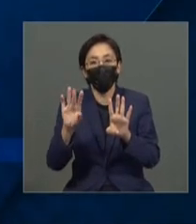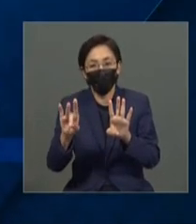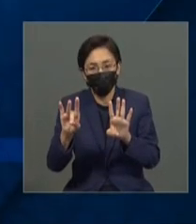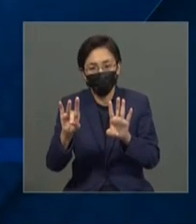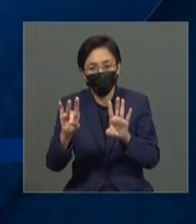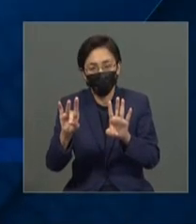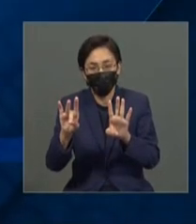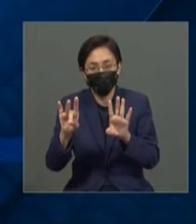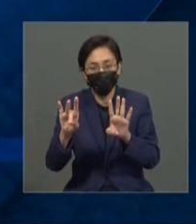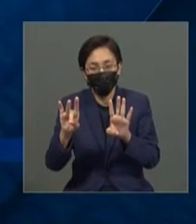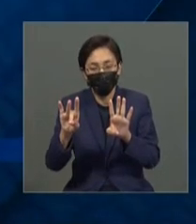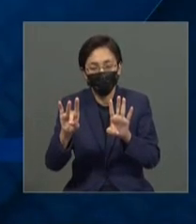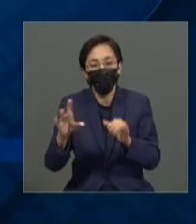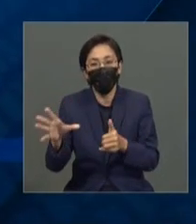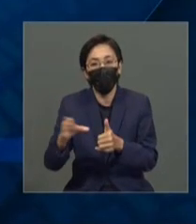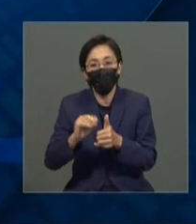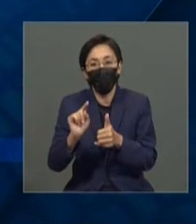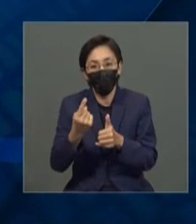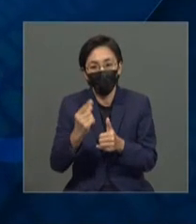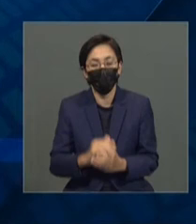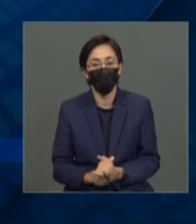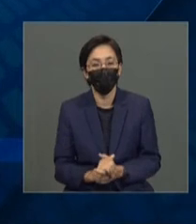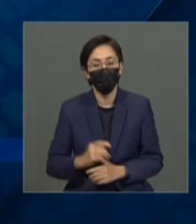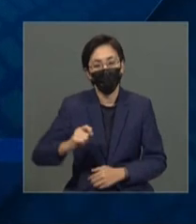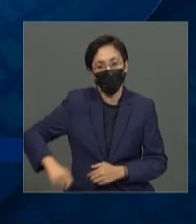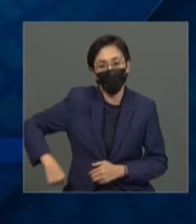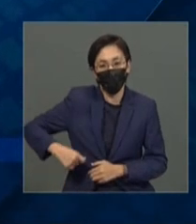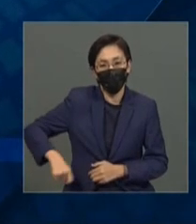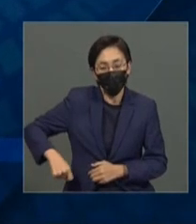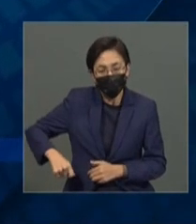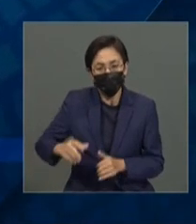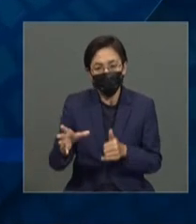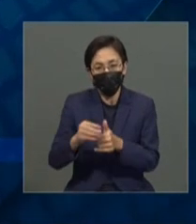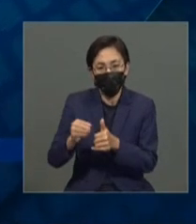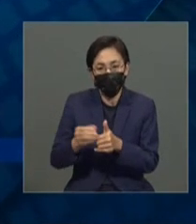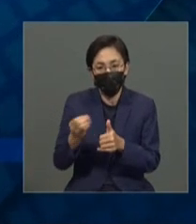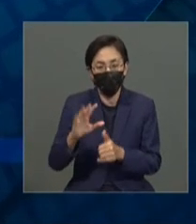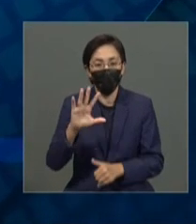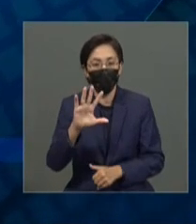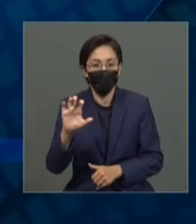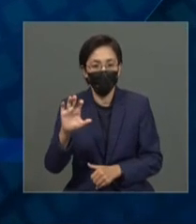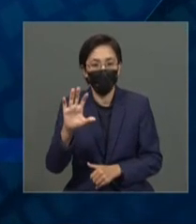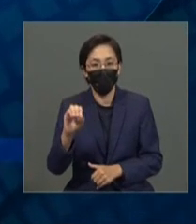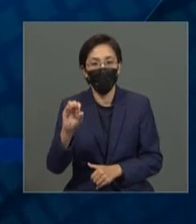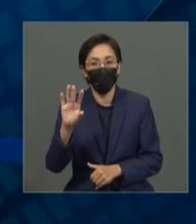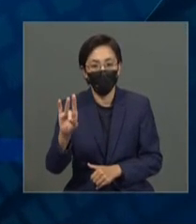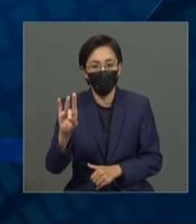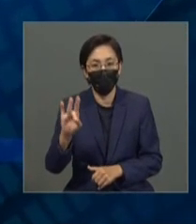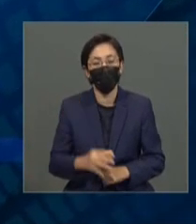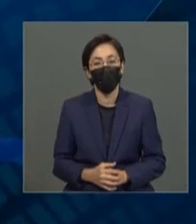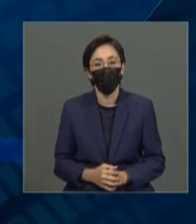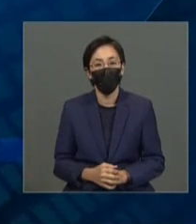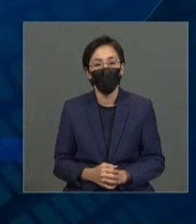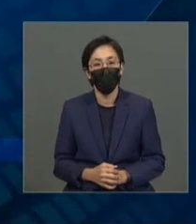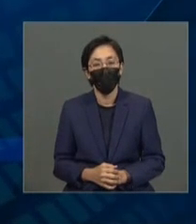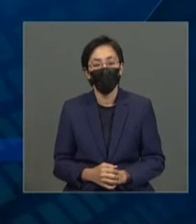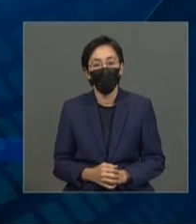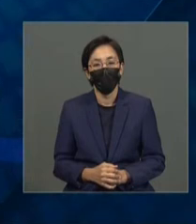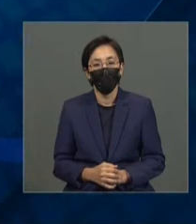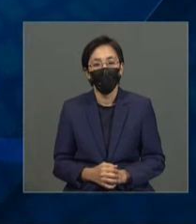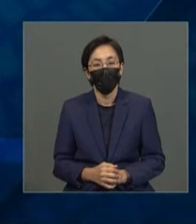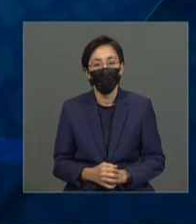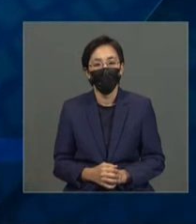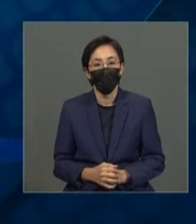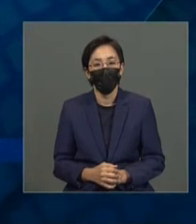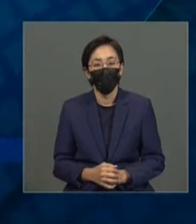4,498 เป็นรายงานผู้ติดเชื้อรายใหม่กัมพูชาก็ค่อนข้างสูงนะคะอยู่ที่558รายค่ะและมีรายง